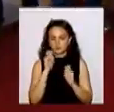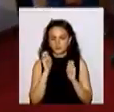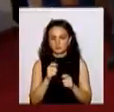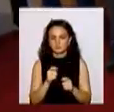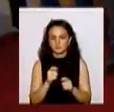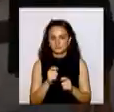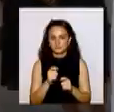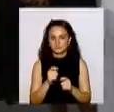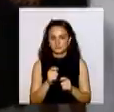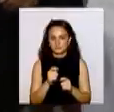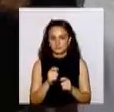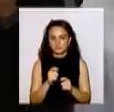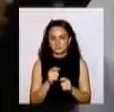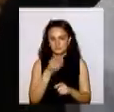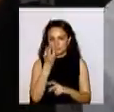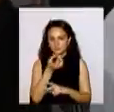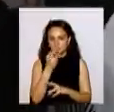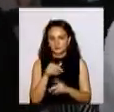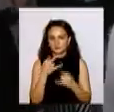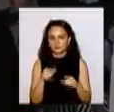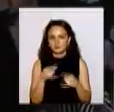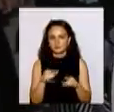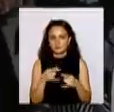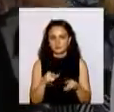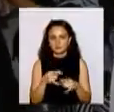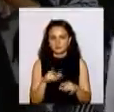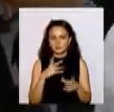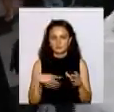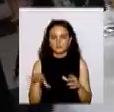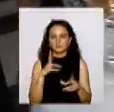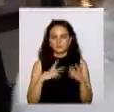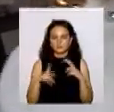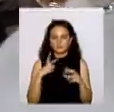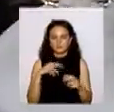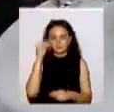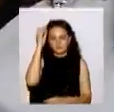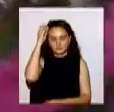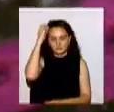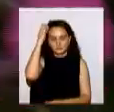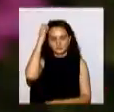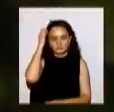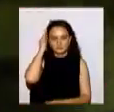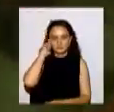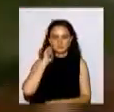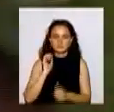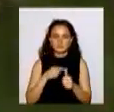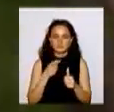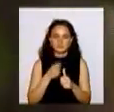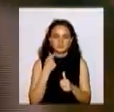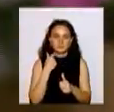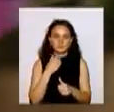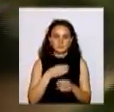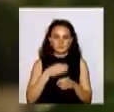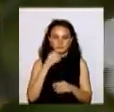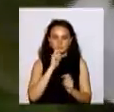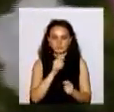წარმატებაში, წინსვლაში, ჯილდოვდებიან ფაიგურებით და შოკოლადის ნაკრებით და საქართველოს უნივერსიტეტის